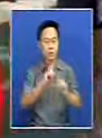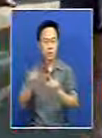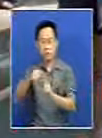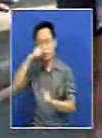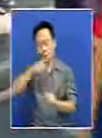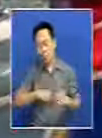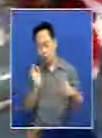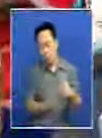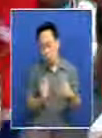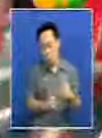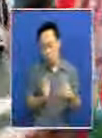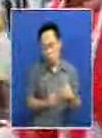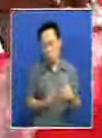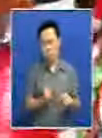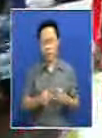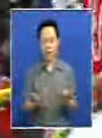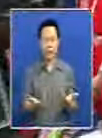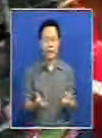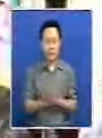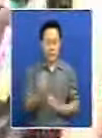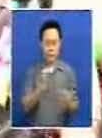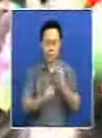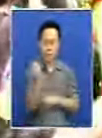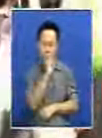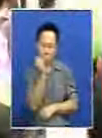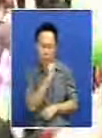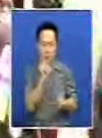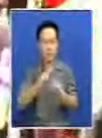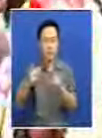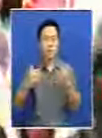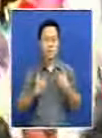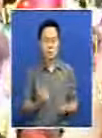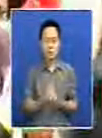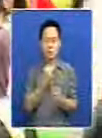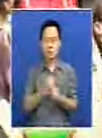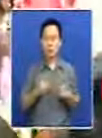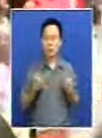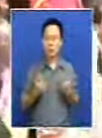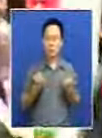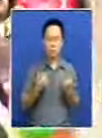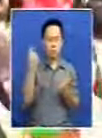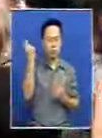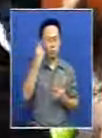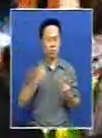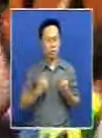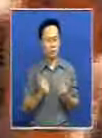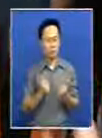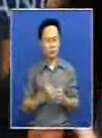แห่กลองยาวนอกจากนี้ยังมีการแสดงดนตรีจากศิลปินต่างๆสร้างความสนุกสนานให้กับนักท่องเที่ยวเป็นอย่างม